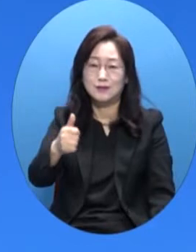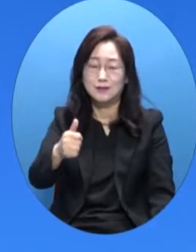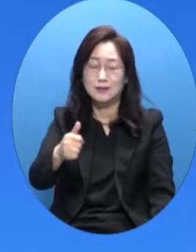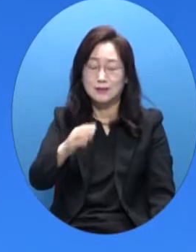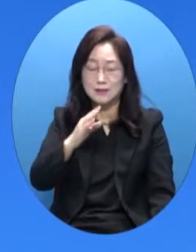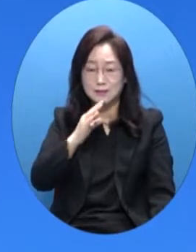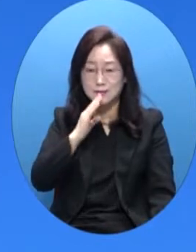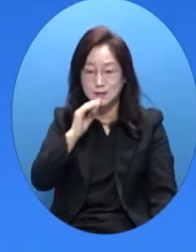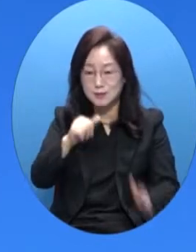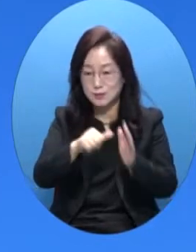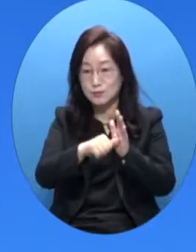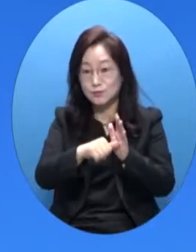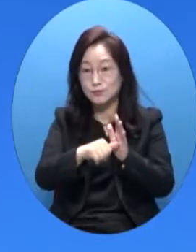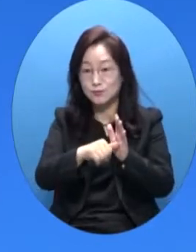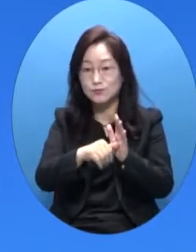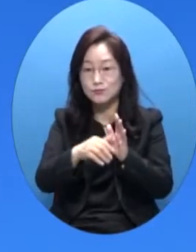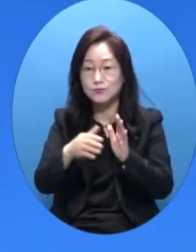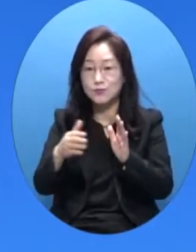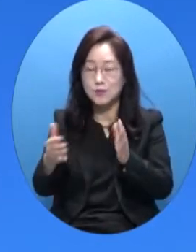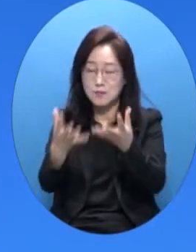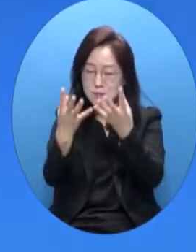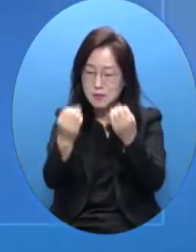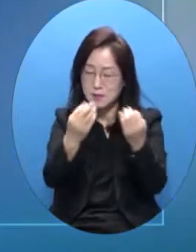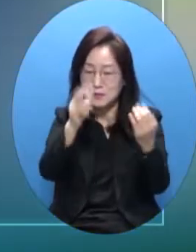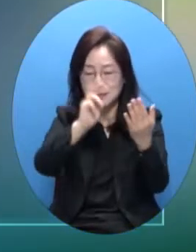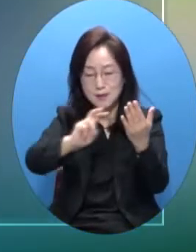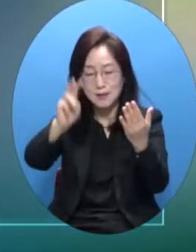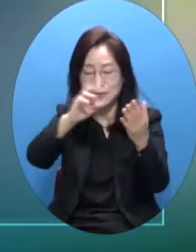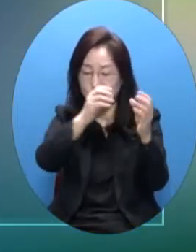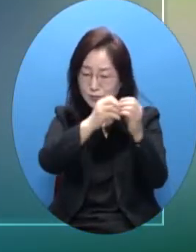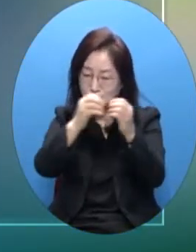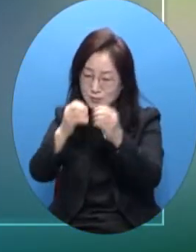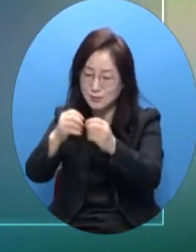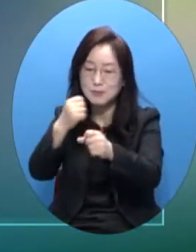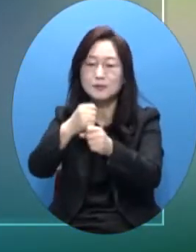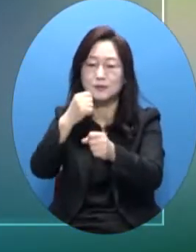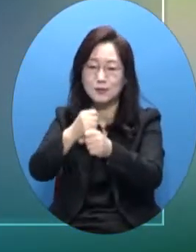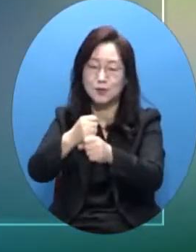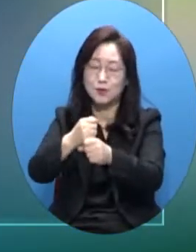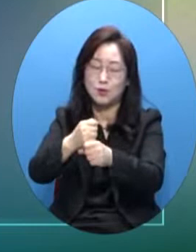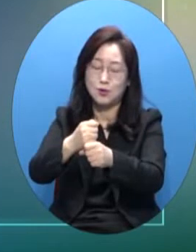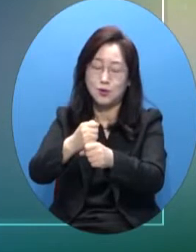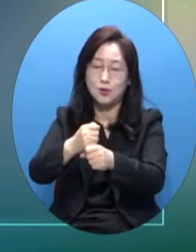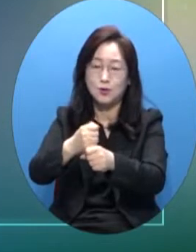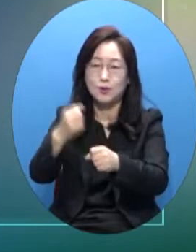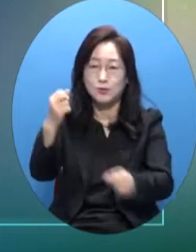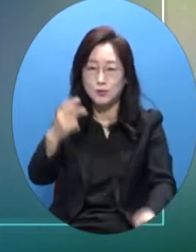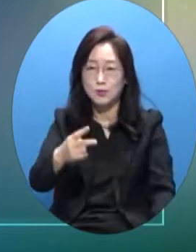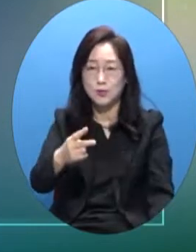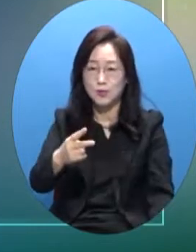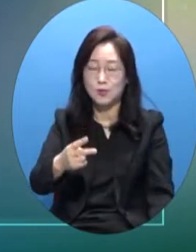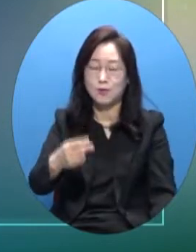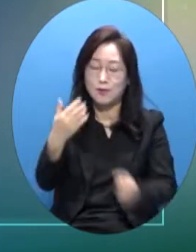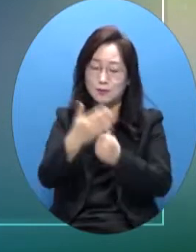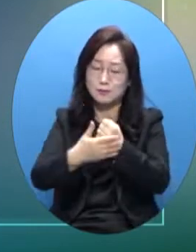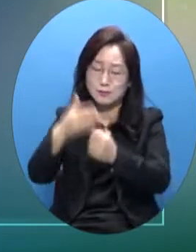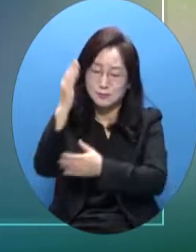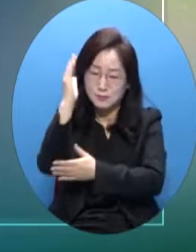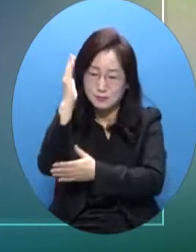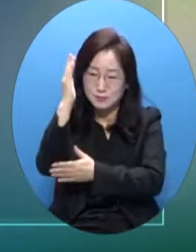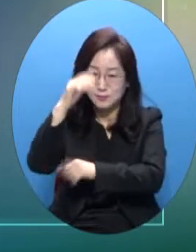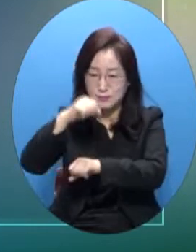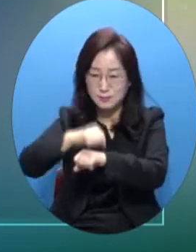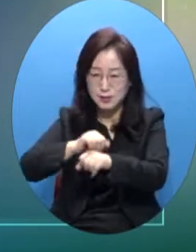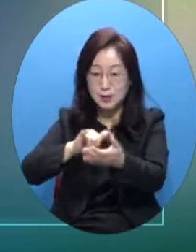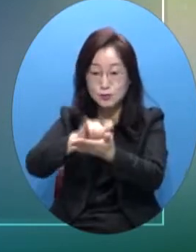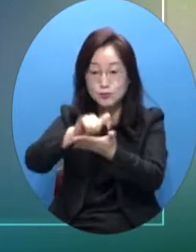그 당시 많은 찬송을 짓고 또 작사 작곡도 하고 은혜로 말씀하는 그 뉴욕